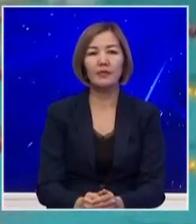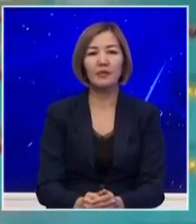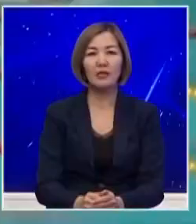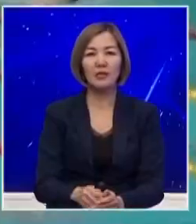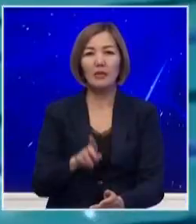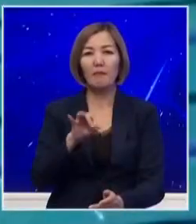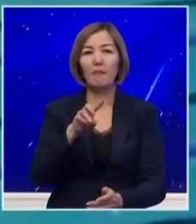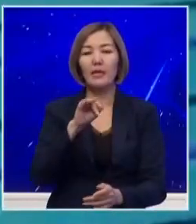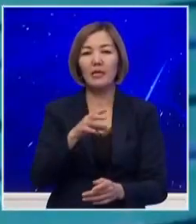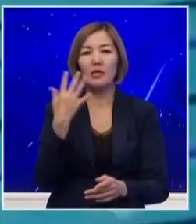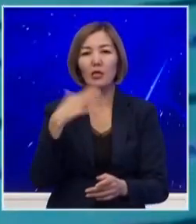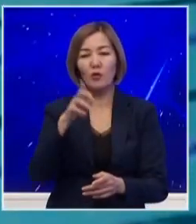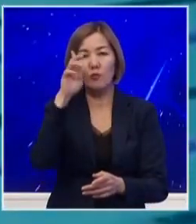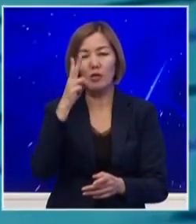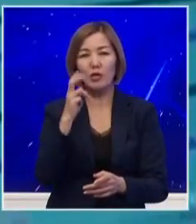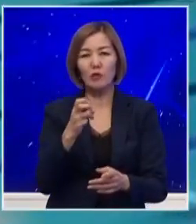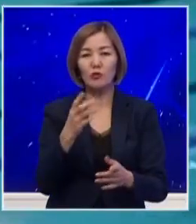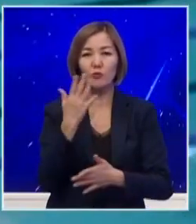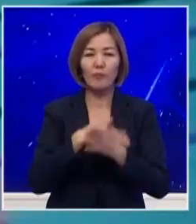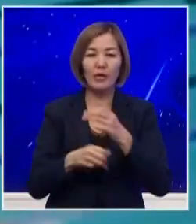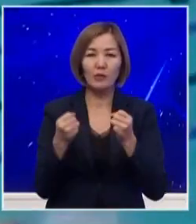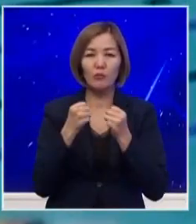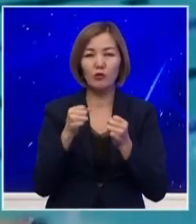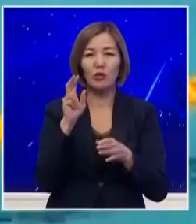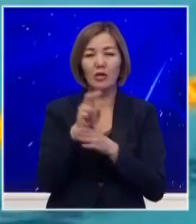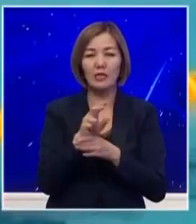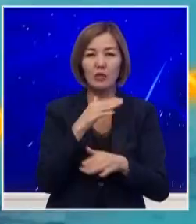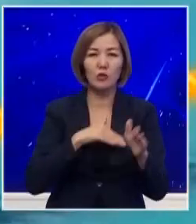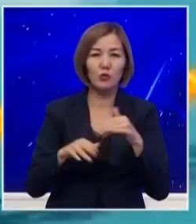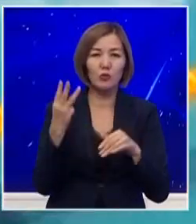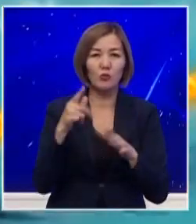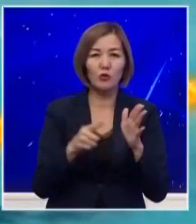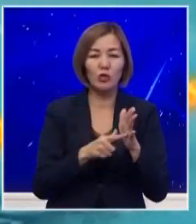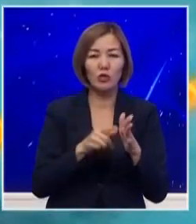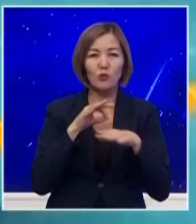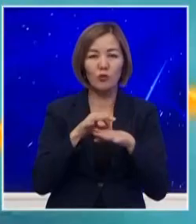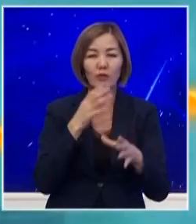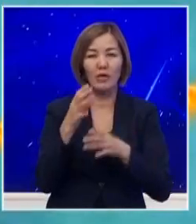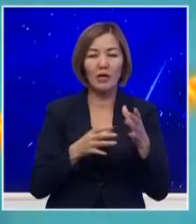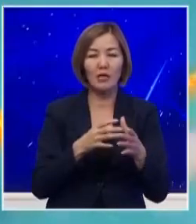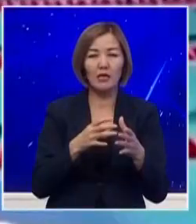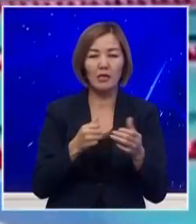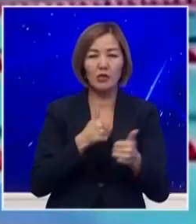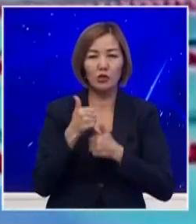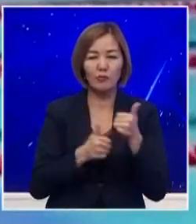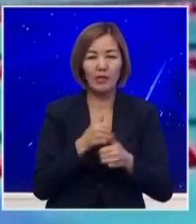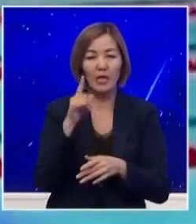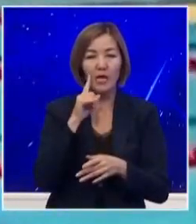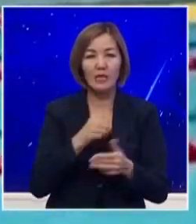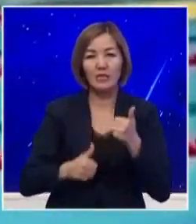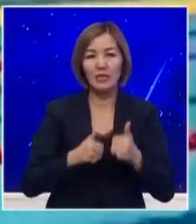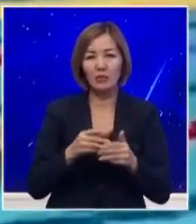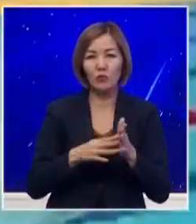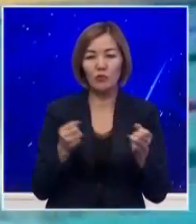Берлинде әлемнің 50 елінен 200-ден аса параспорт жиналды. Бұл жүзуден 37-ші рет өтіп жатқан халықаралық пара чемпионат. Қазақстанның намысын